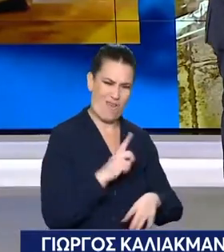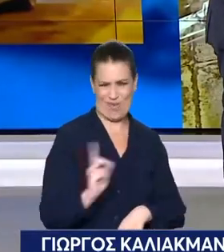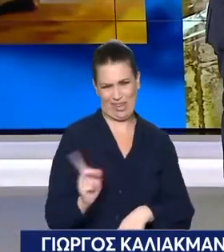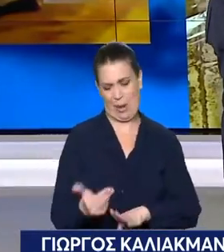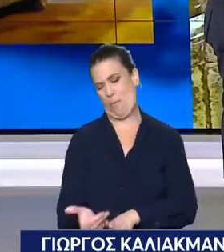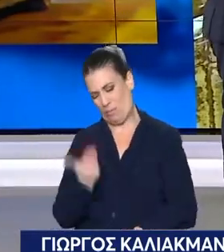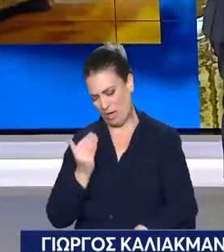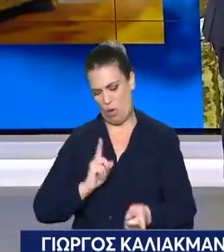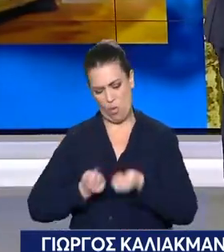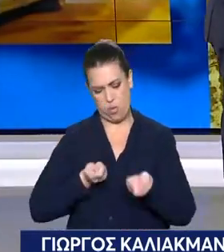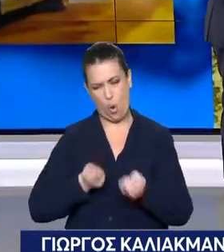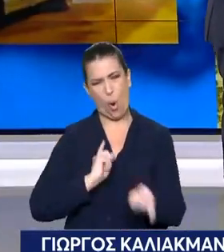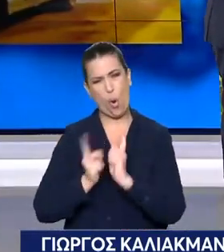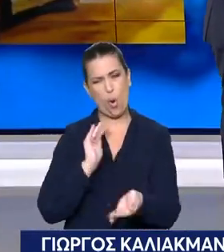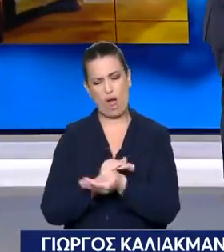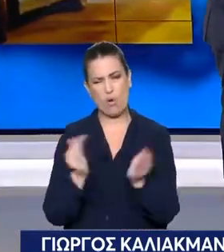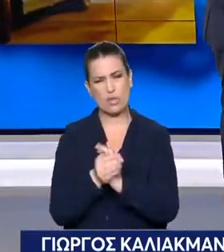πριν σχεδιασμένο. Ποιος το σχεδίασε?